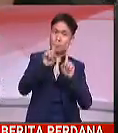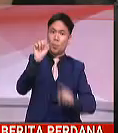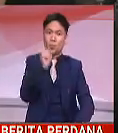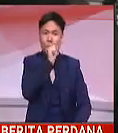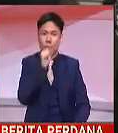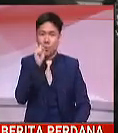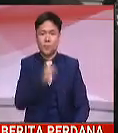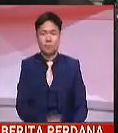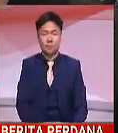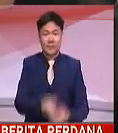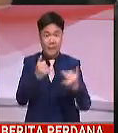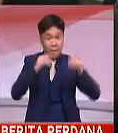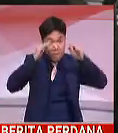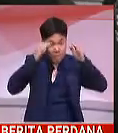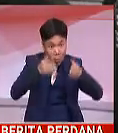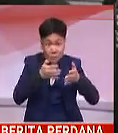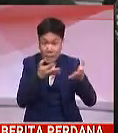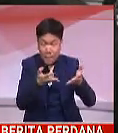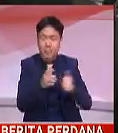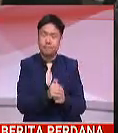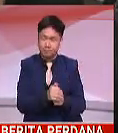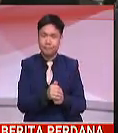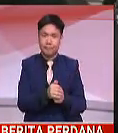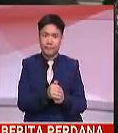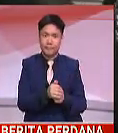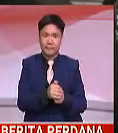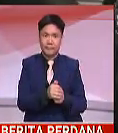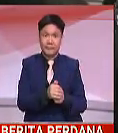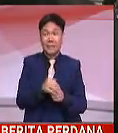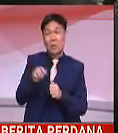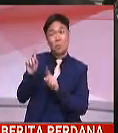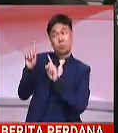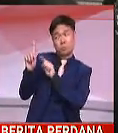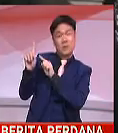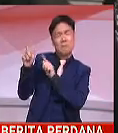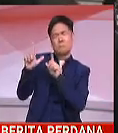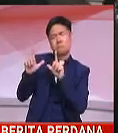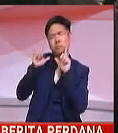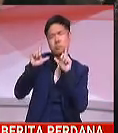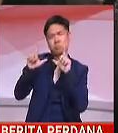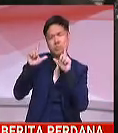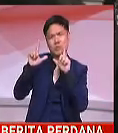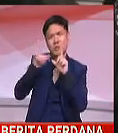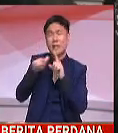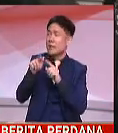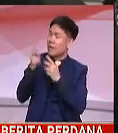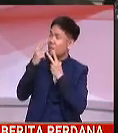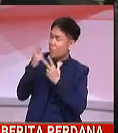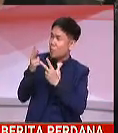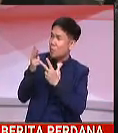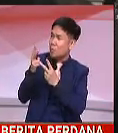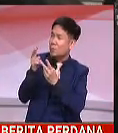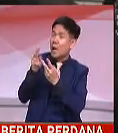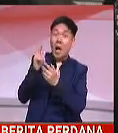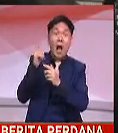Apa yang kita orang fokus tu adalah kekuatan dari legend-legend tu sendiri. Maknanya makanan-makanan diorang dalam